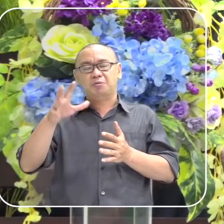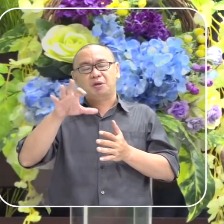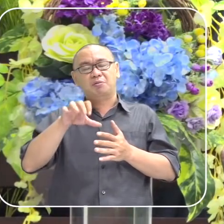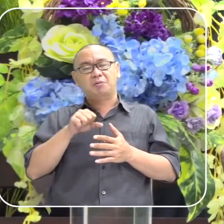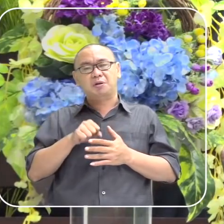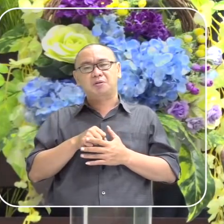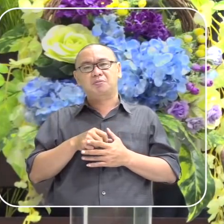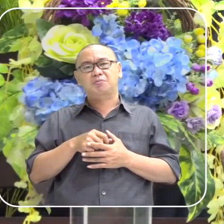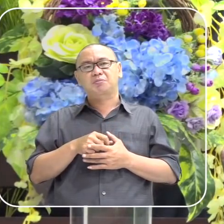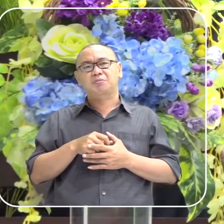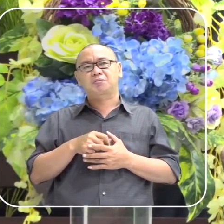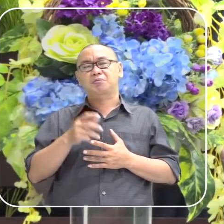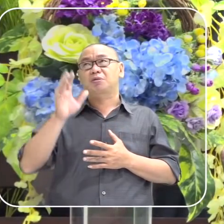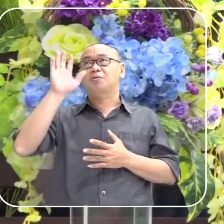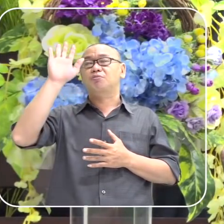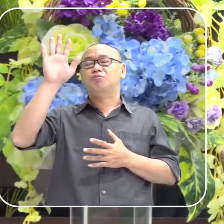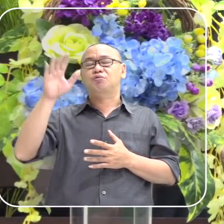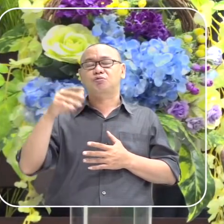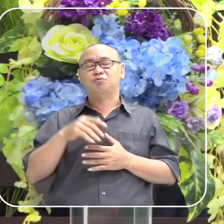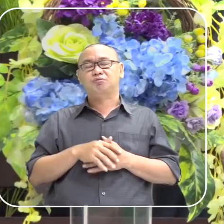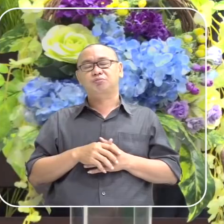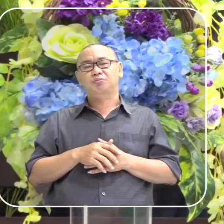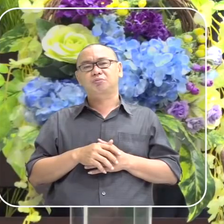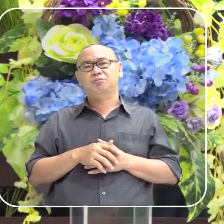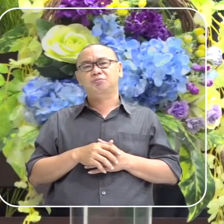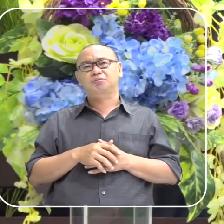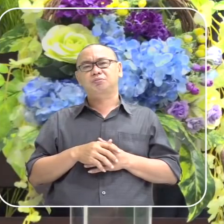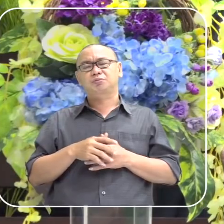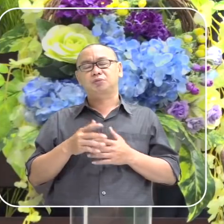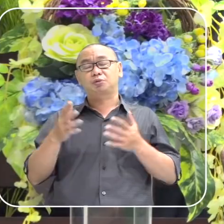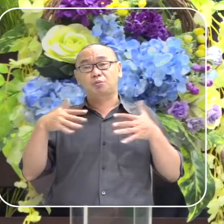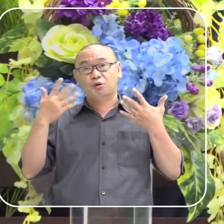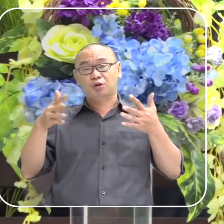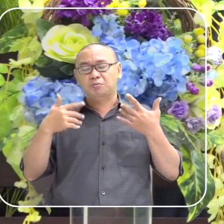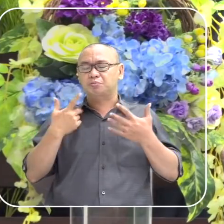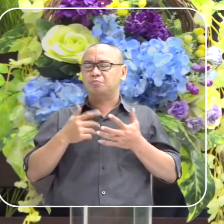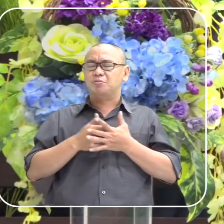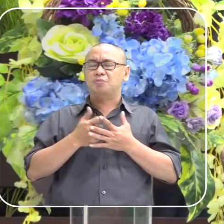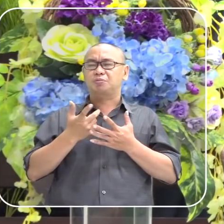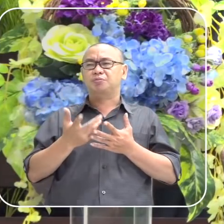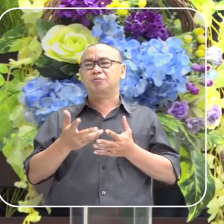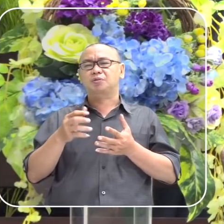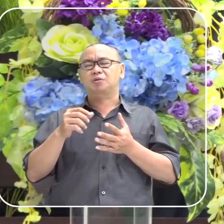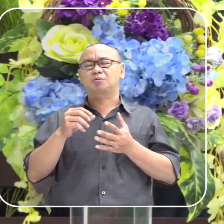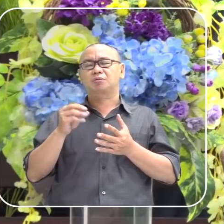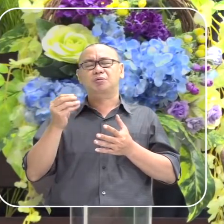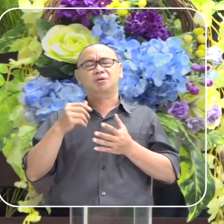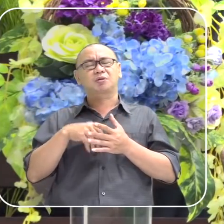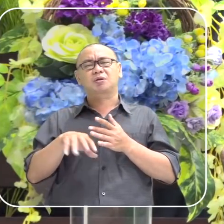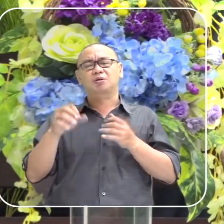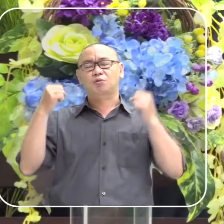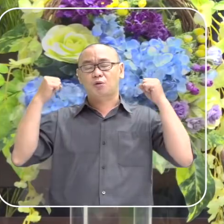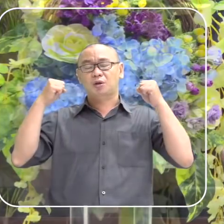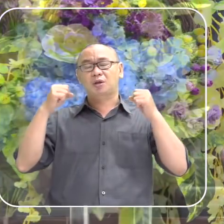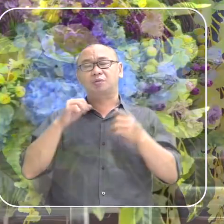justru mendekatkan mereka kepada-Mu saja, dan semoga mereka lebih menyandarkan